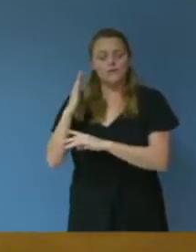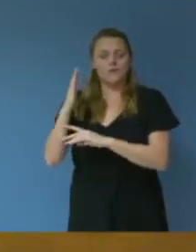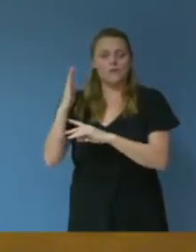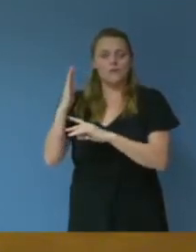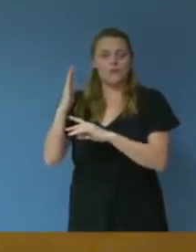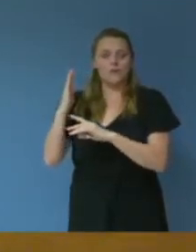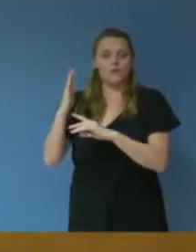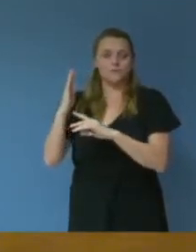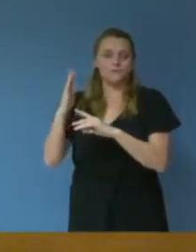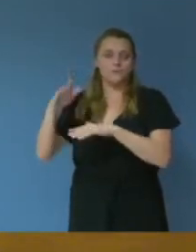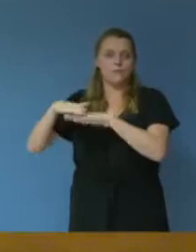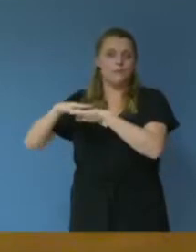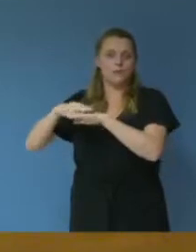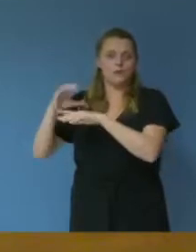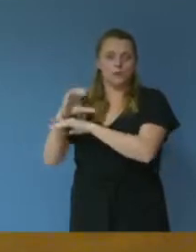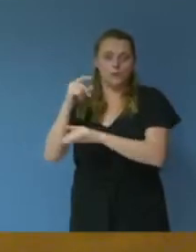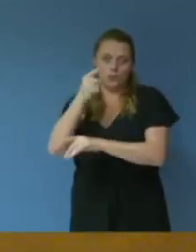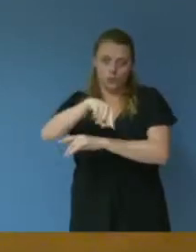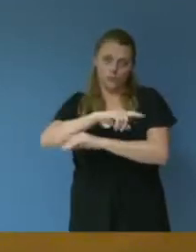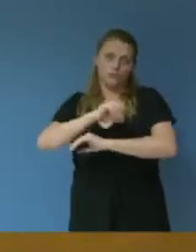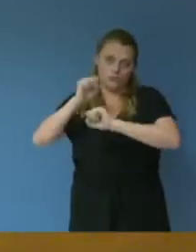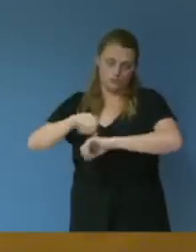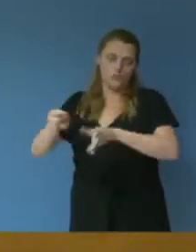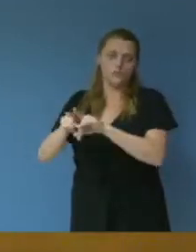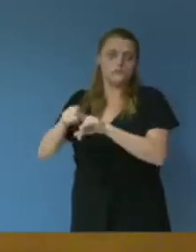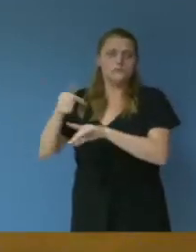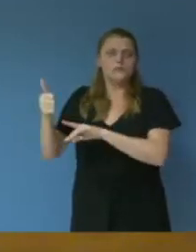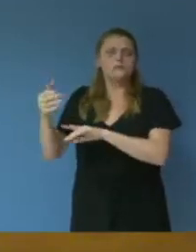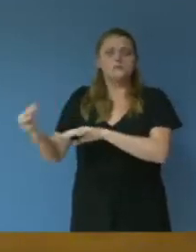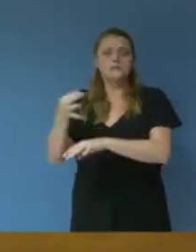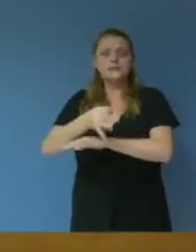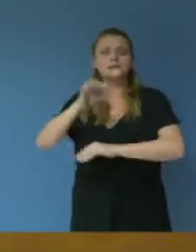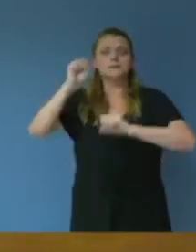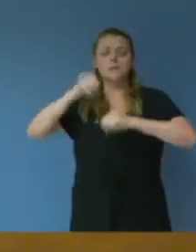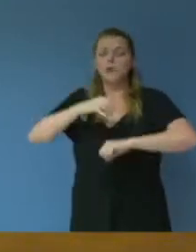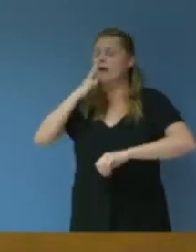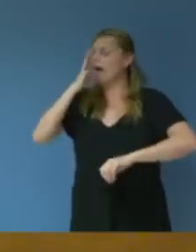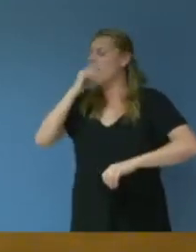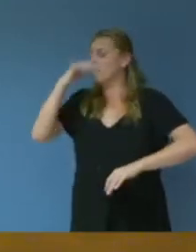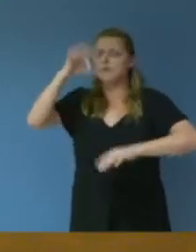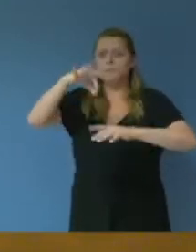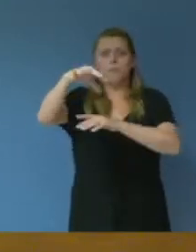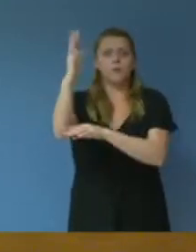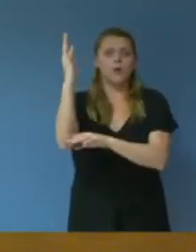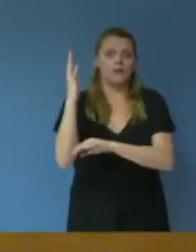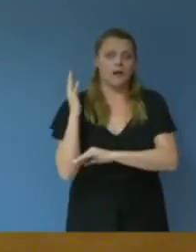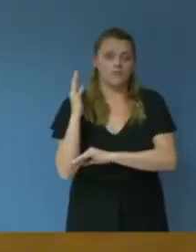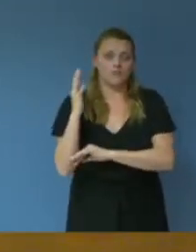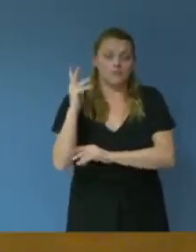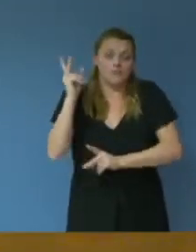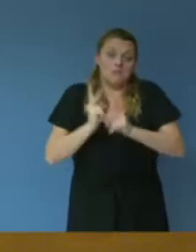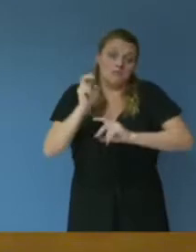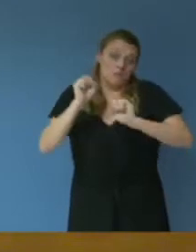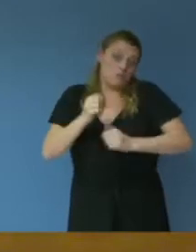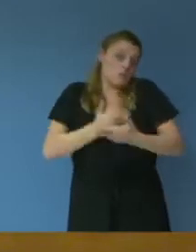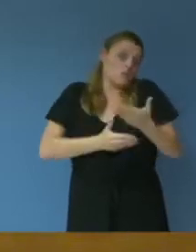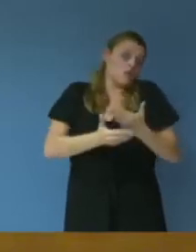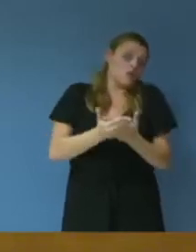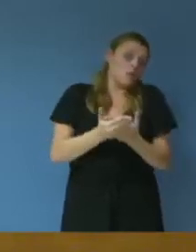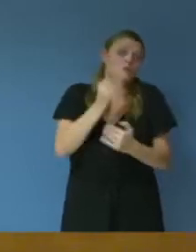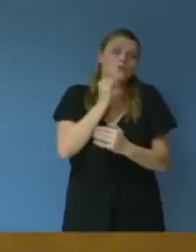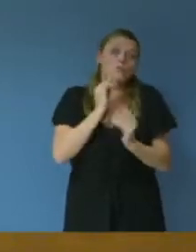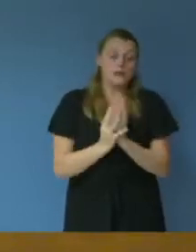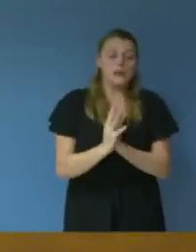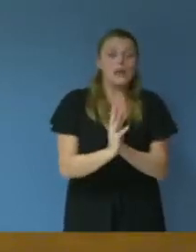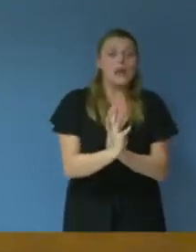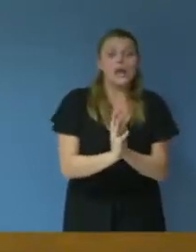voire impossible, de planter des arbres. Je pense que par contre, il aurait été peut-être envisageable de mettre des haies et de faire éventuellement un peu de fraîcheur avec